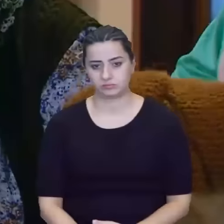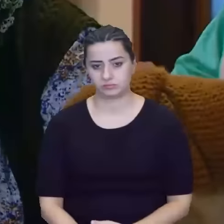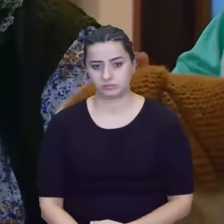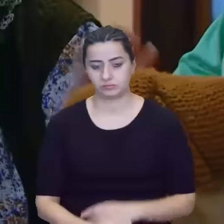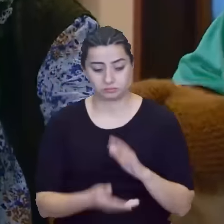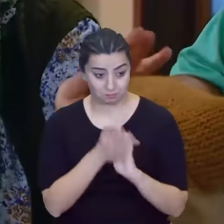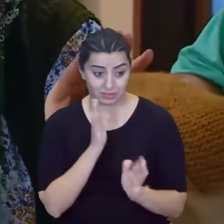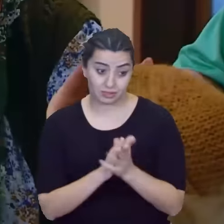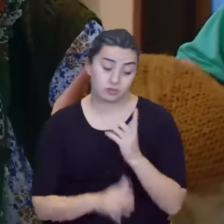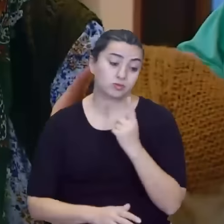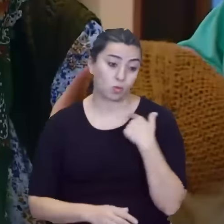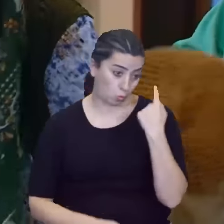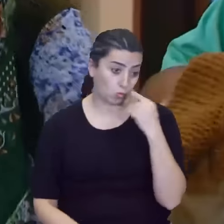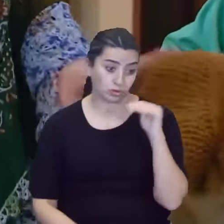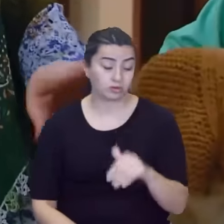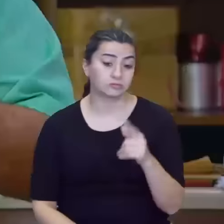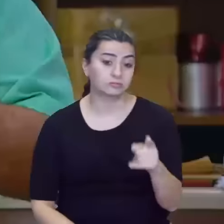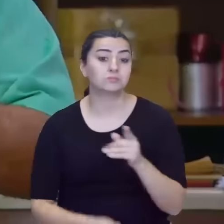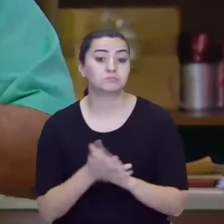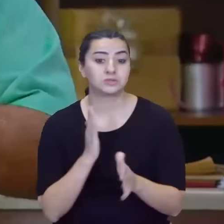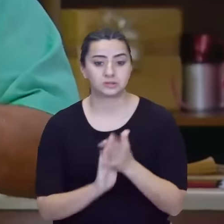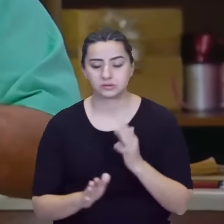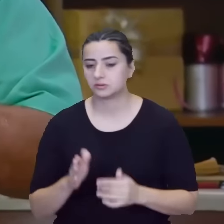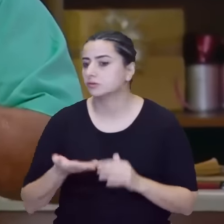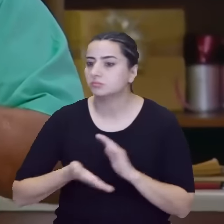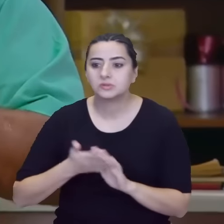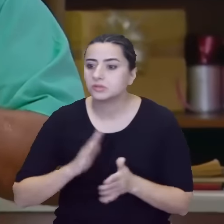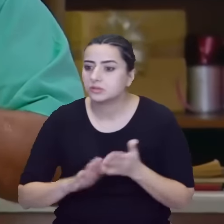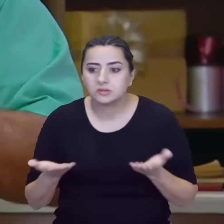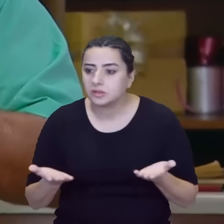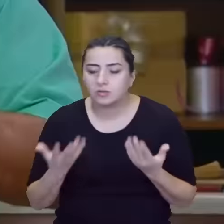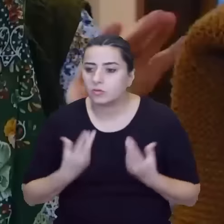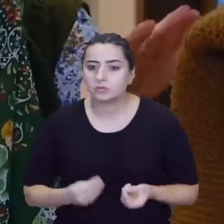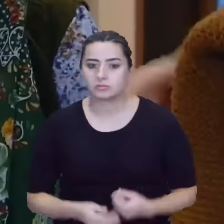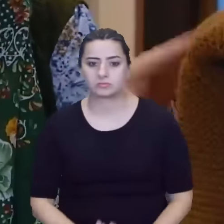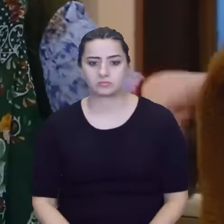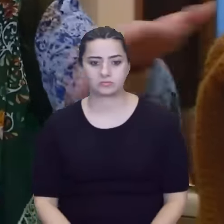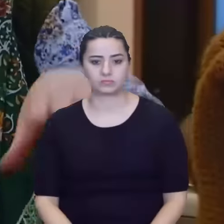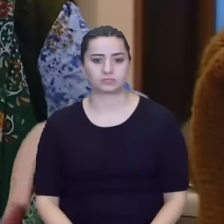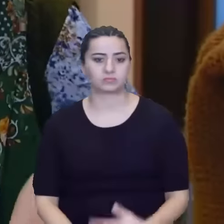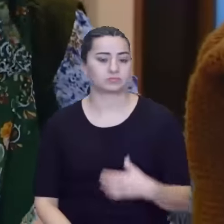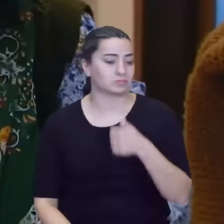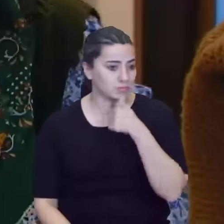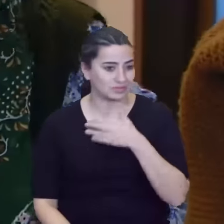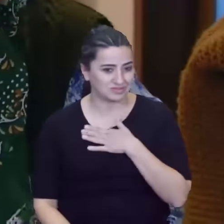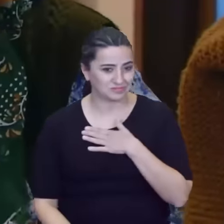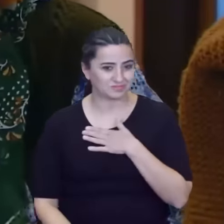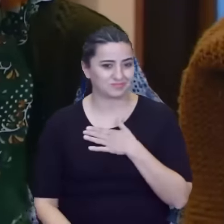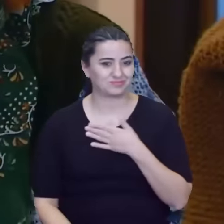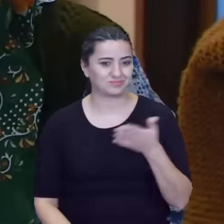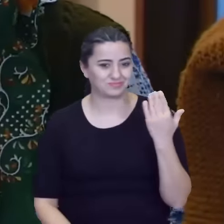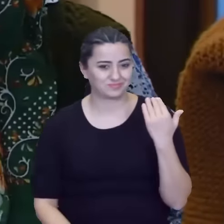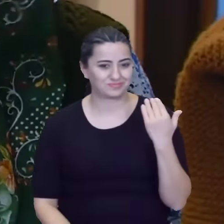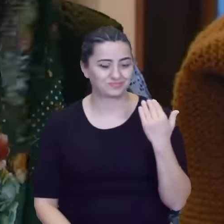Bitti. Bitti onun için. Bitti. Evet, bitmiş. Ne bitti? Babacığım, hani